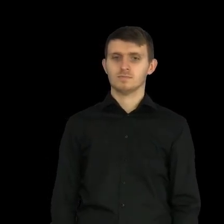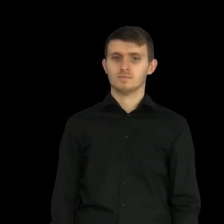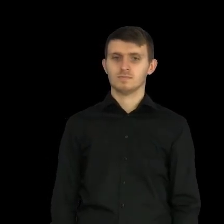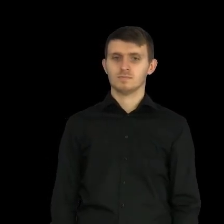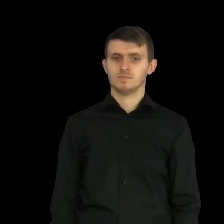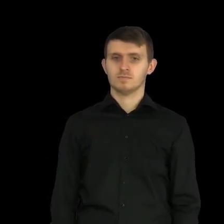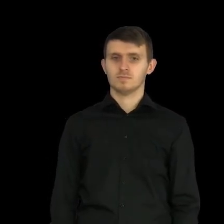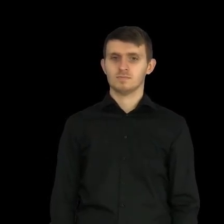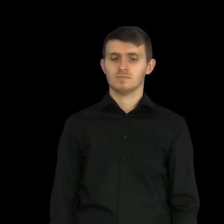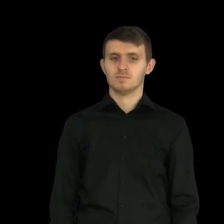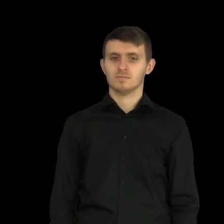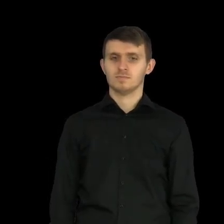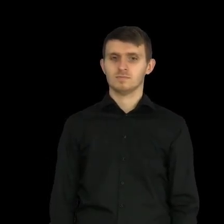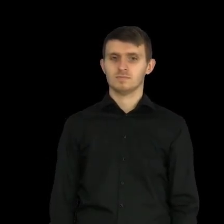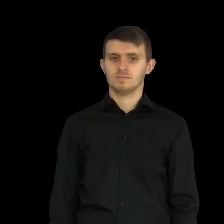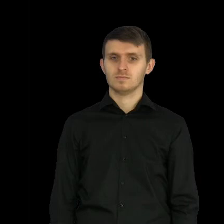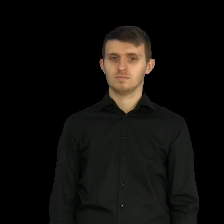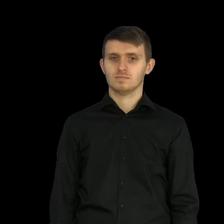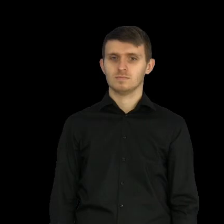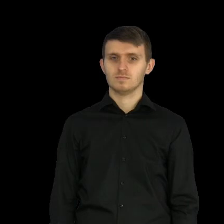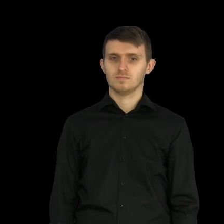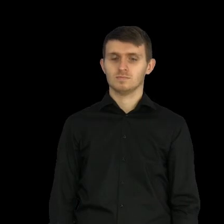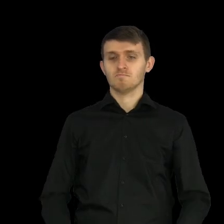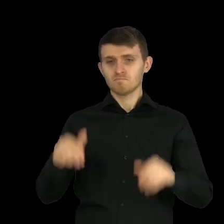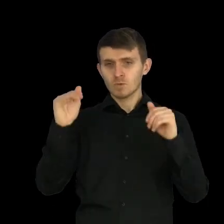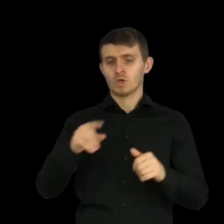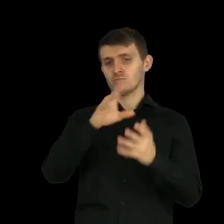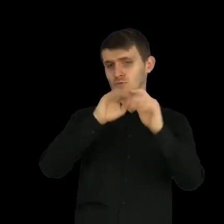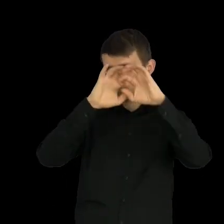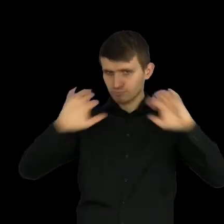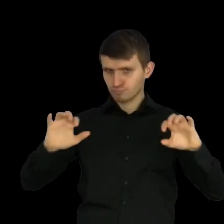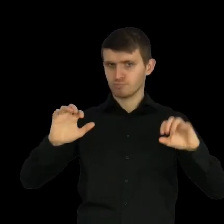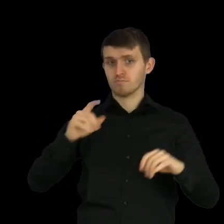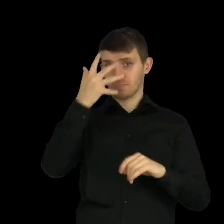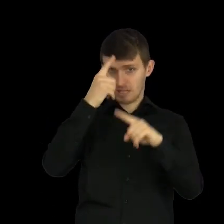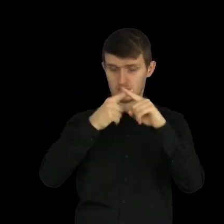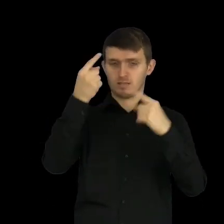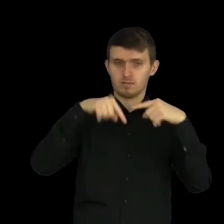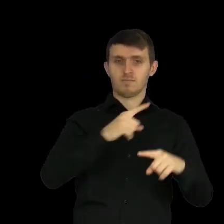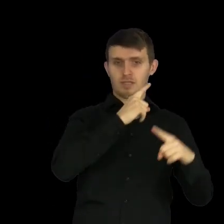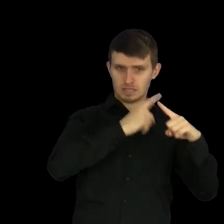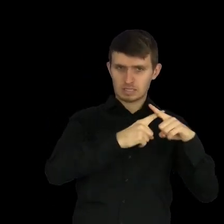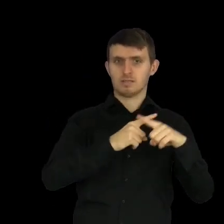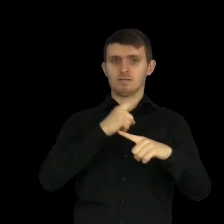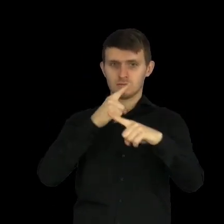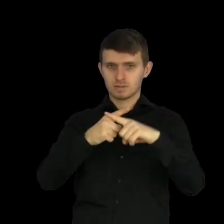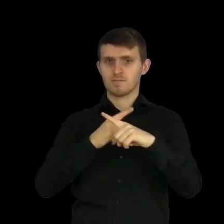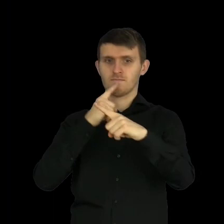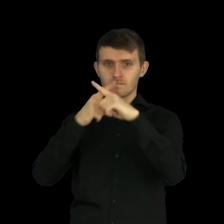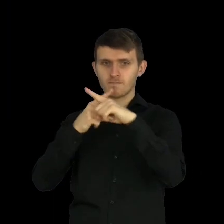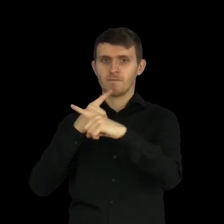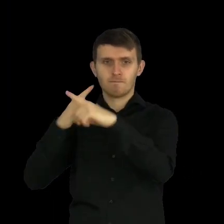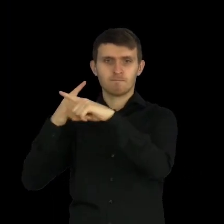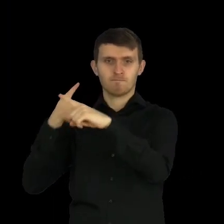3x 5x odjąć 2x = 3x można to rozpisać 5x =